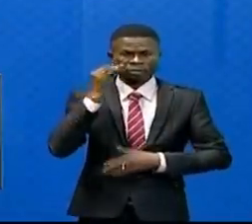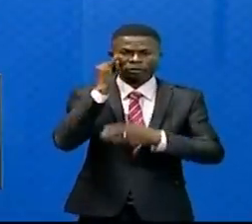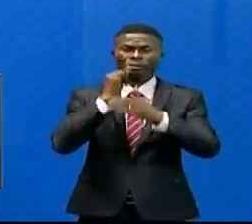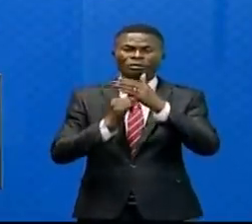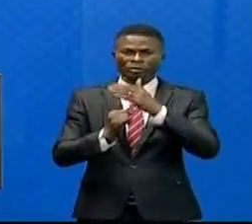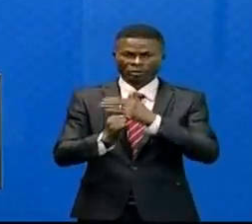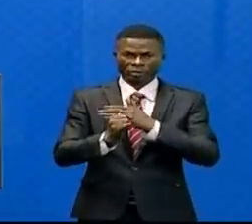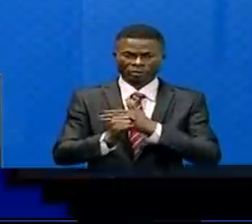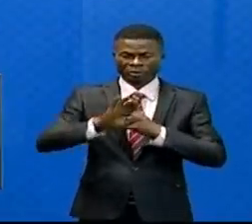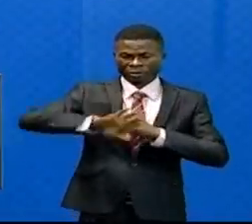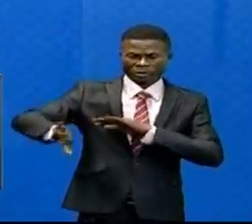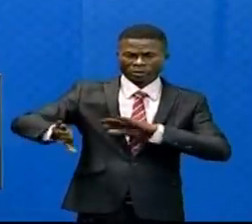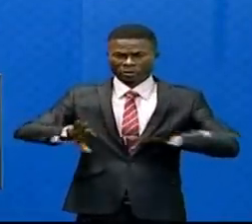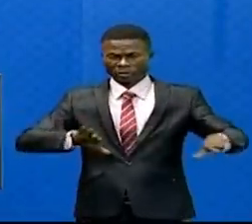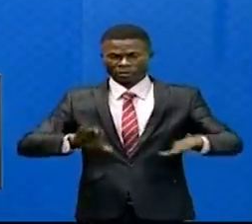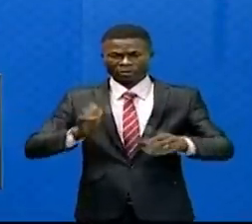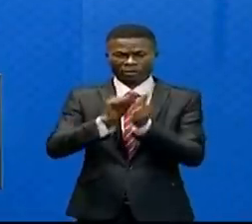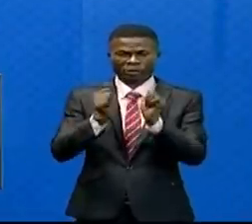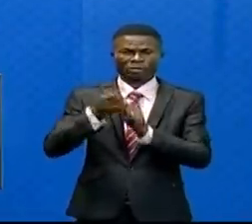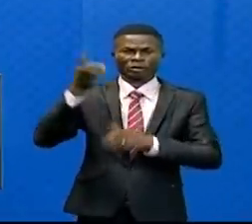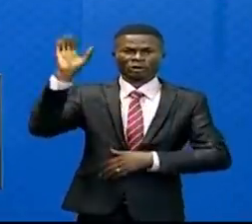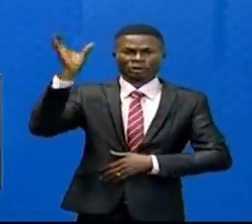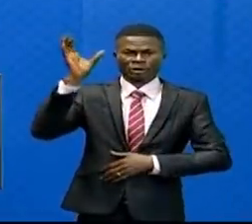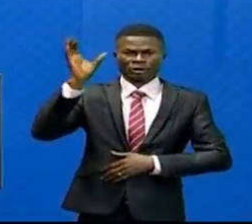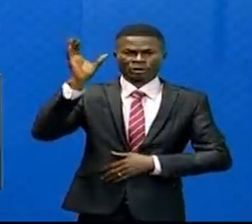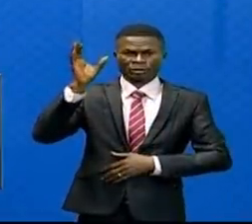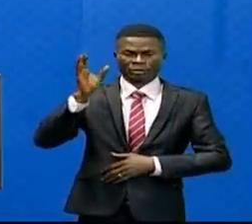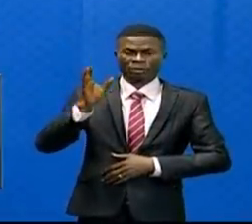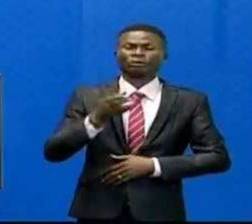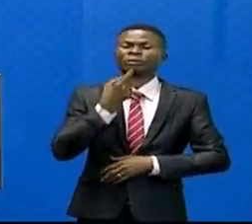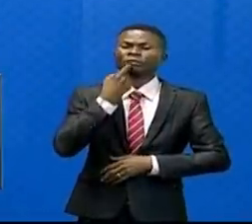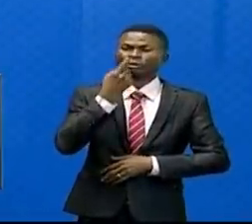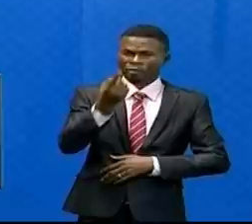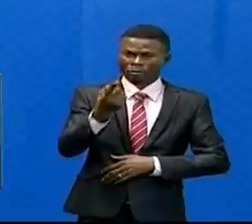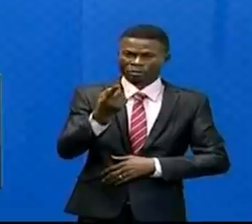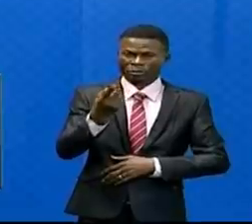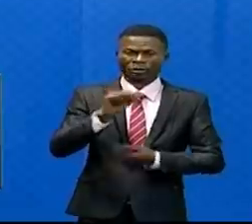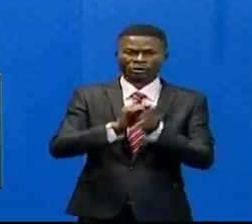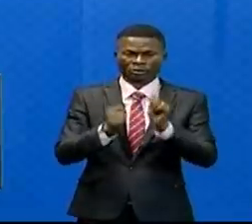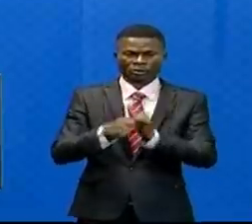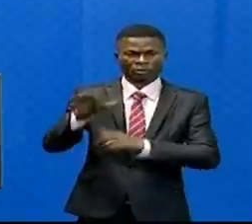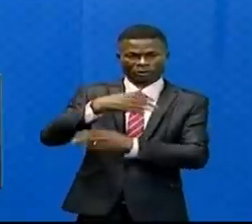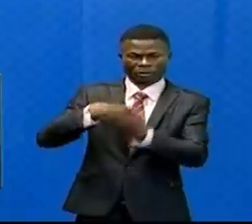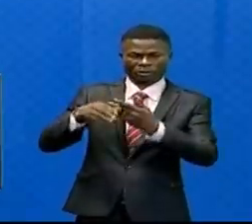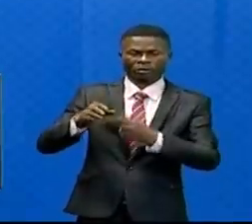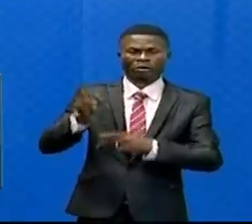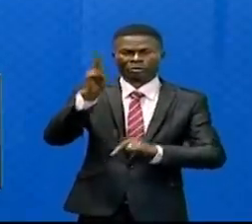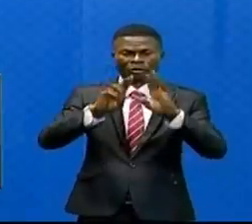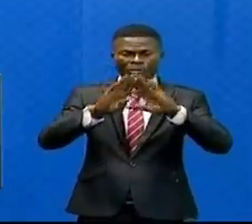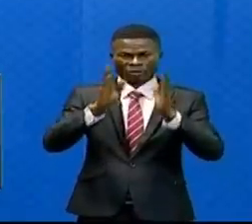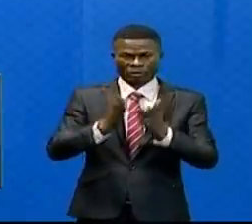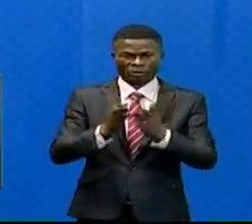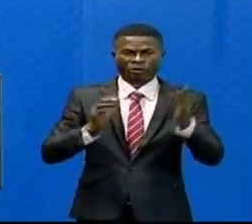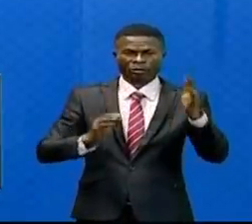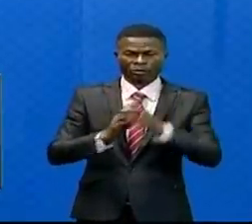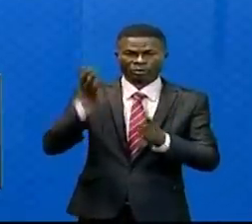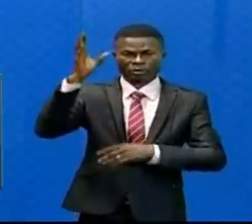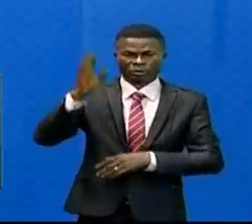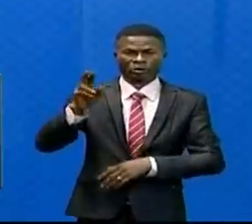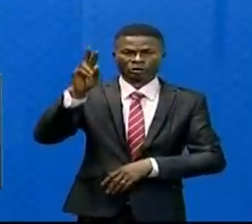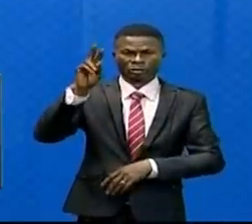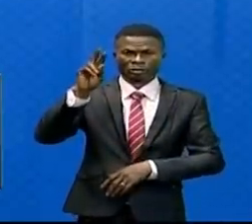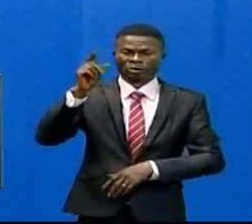l'Intérieur, Décentralisation et Affaires coutumières, est aussi revenu sur le trouble à l'ordre public, survenu au village Bingi